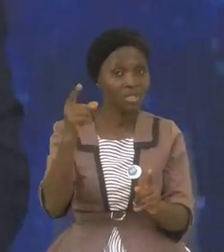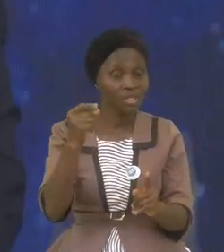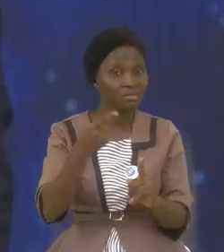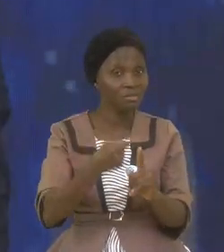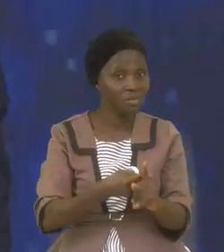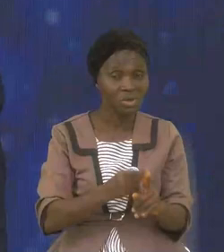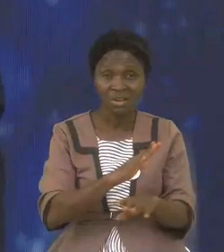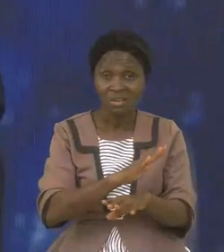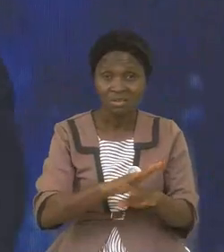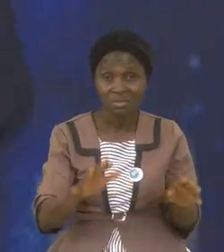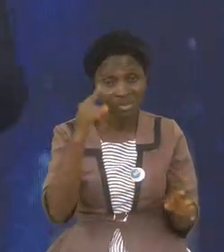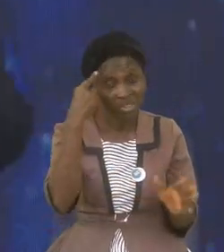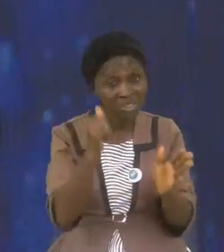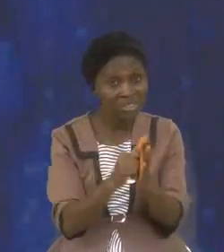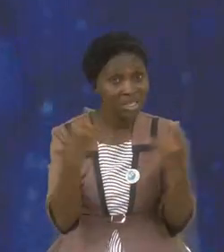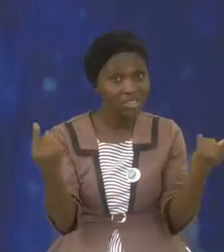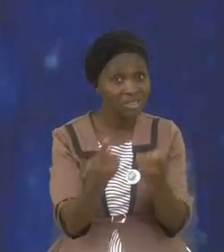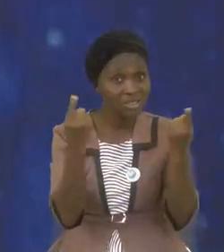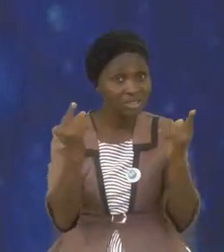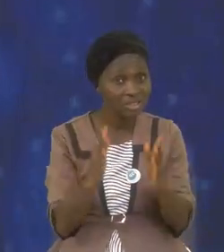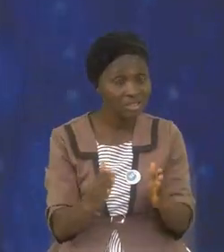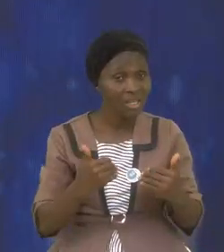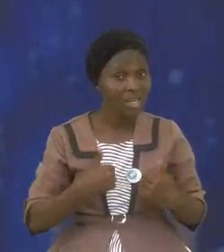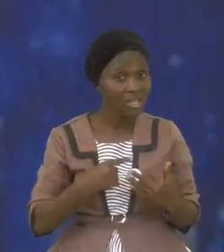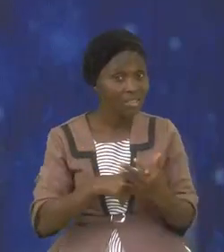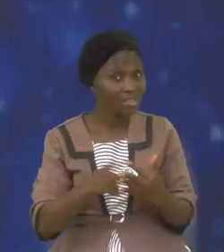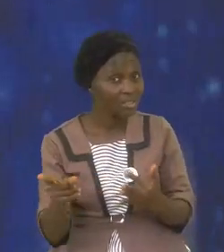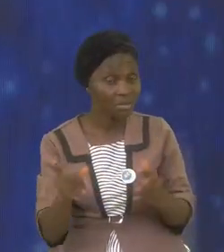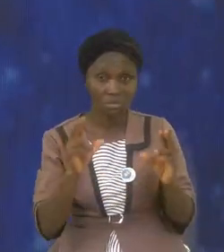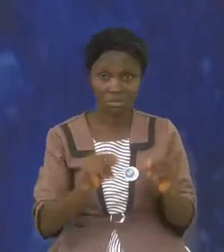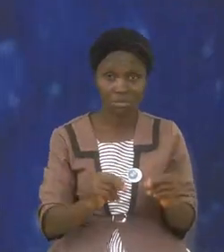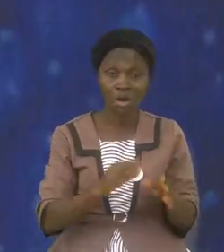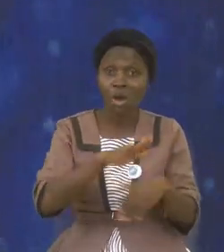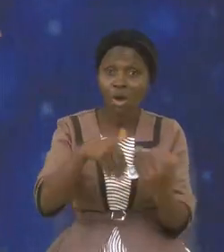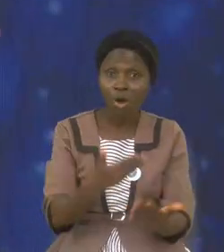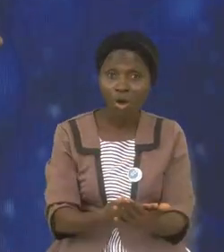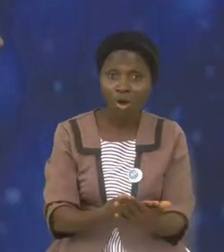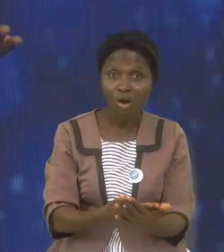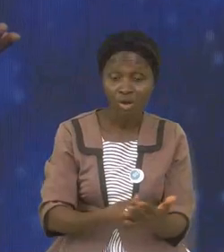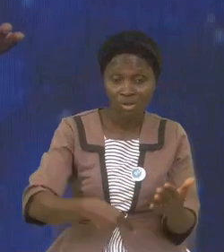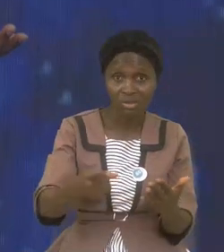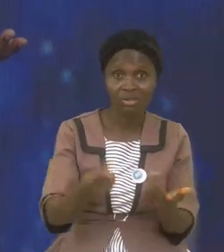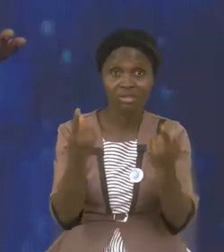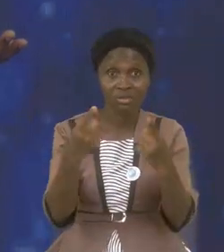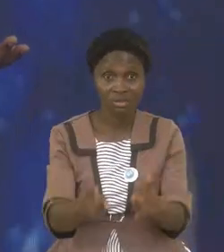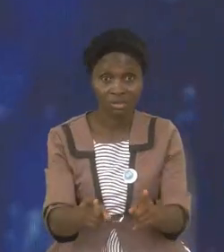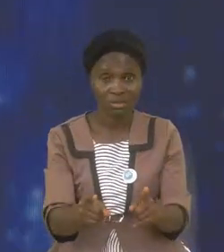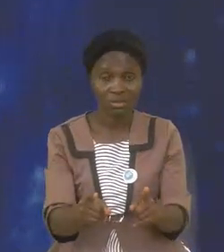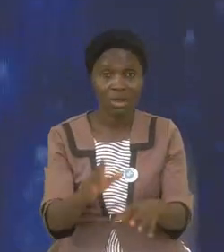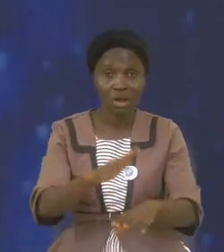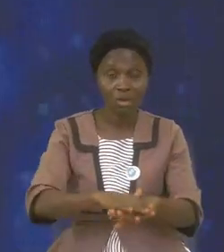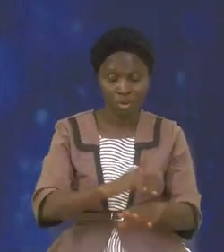deux semaines, 10 mois, 11 mois. Il ne faut pas croire que le pécheur a échappé à cela.